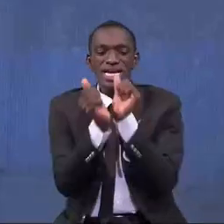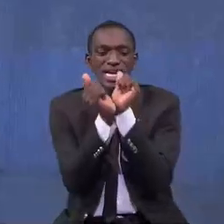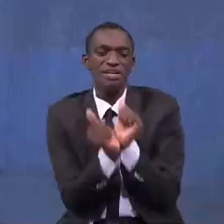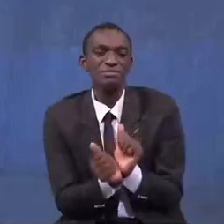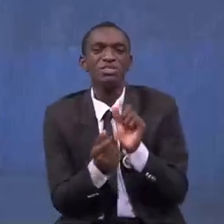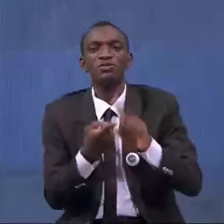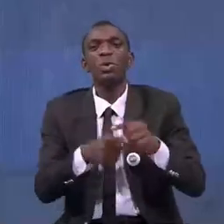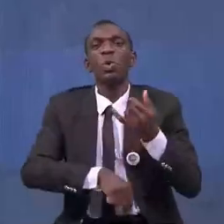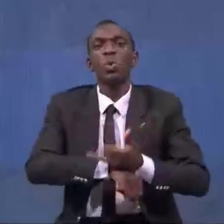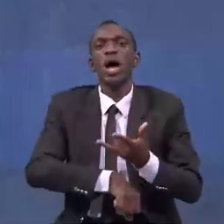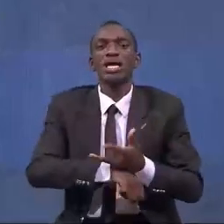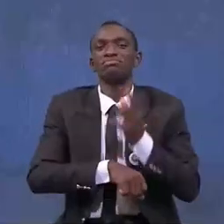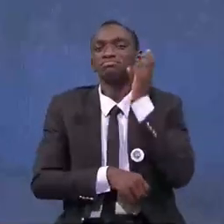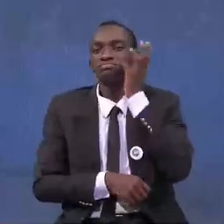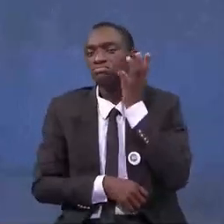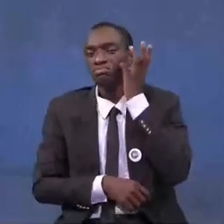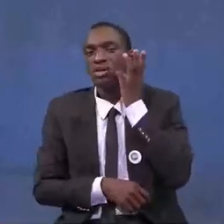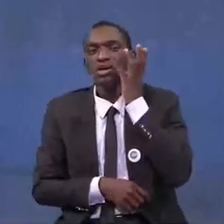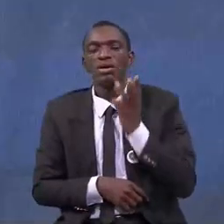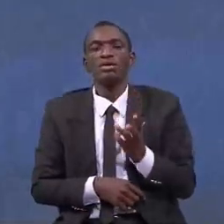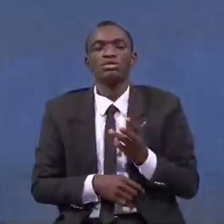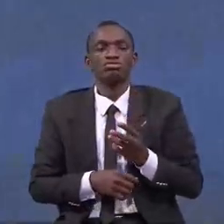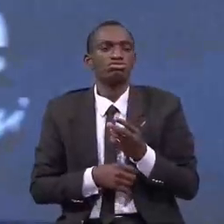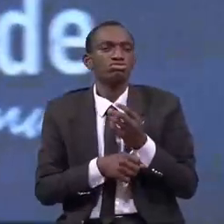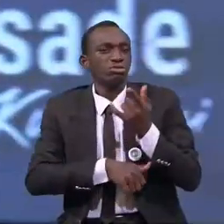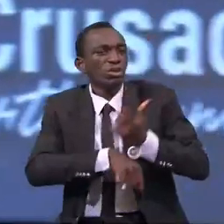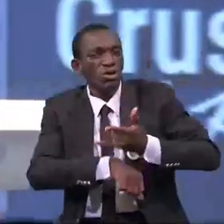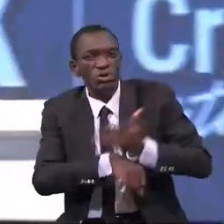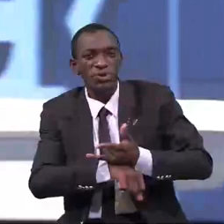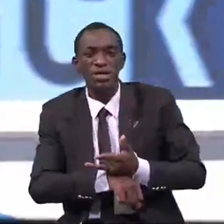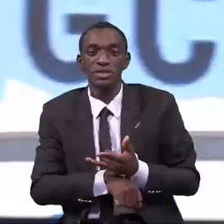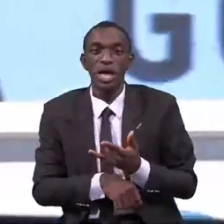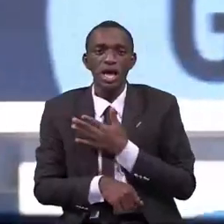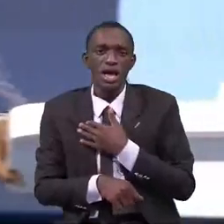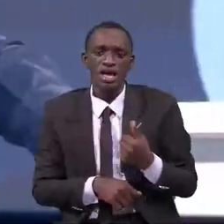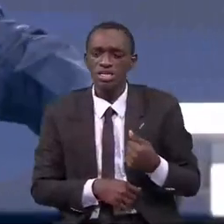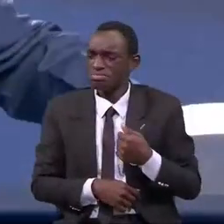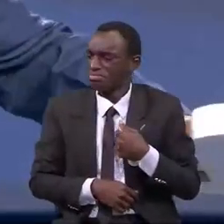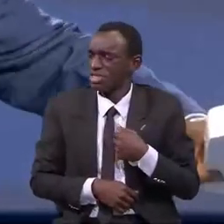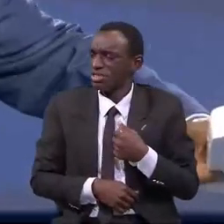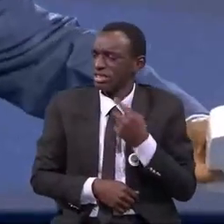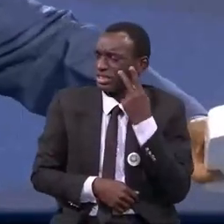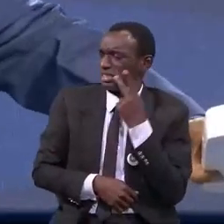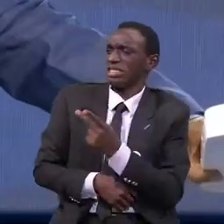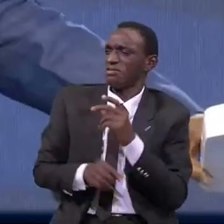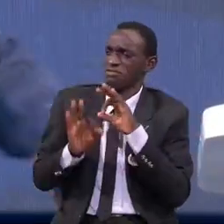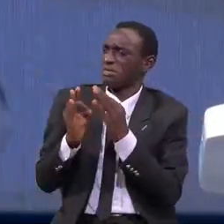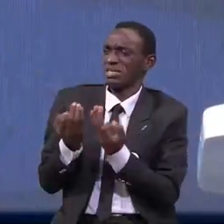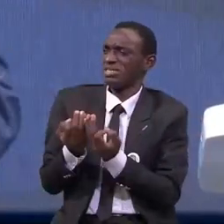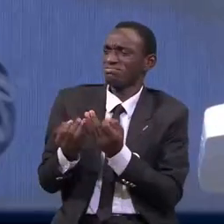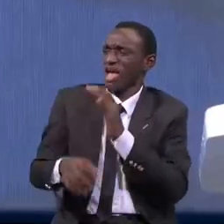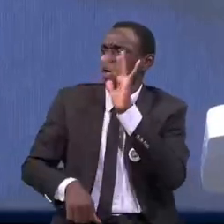la famille c'était ad donneré au vin au li for et